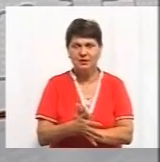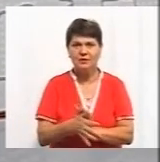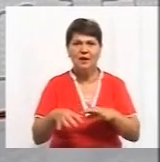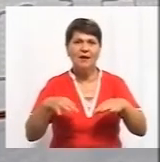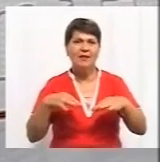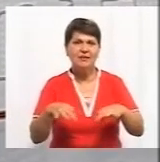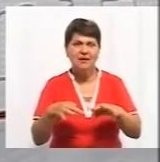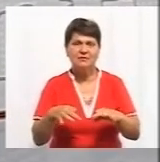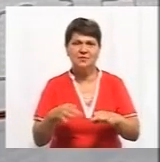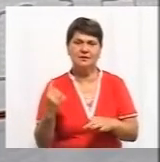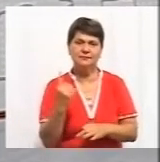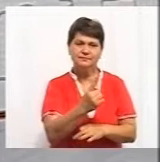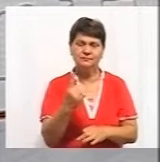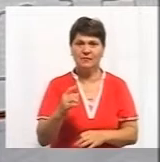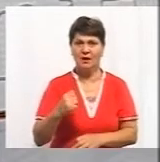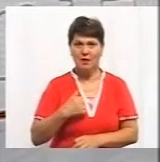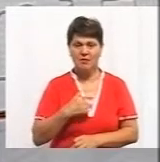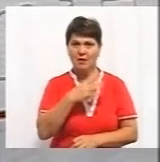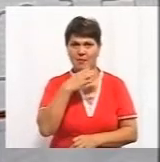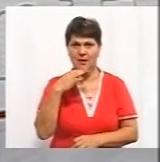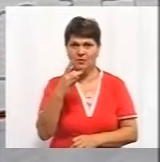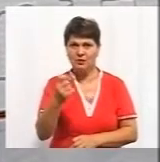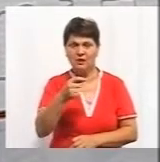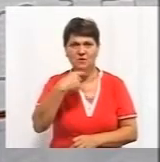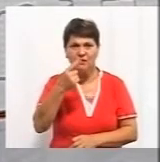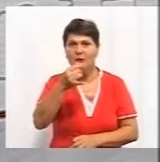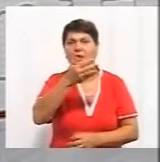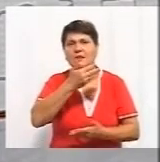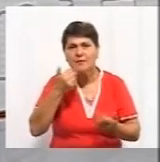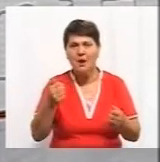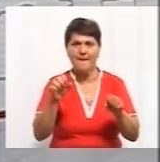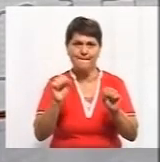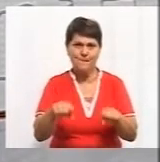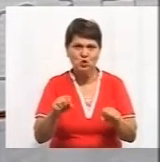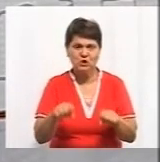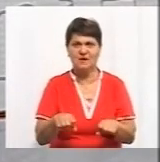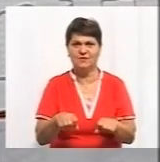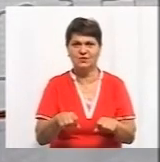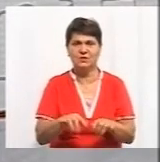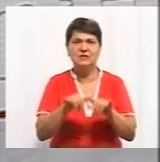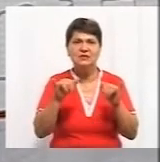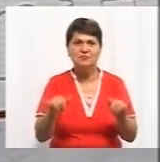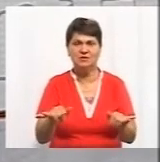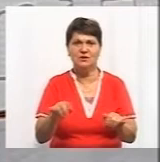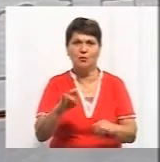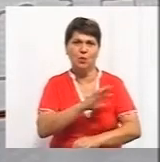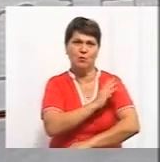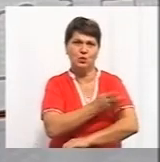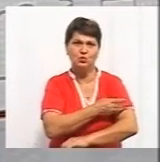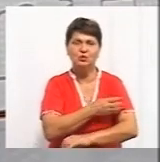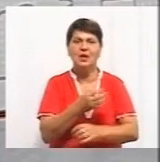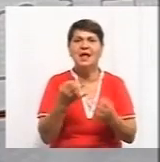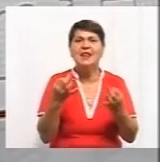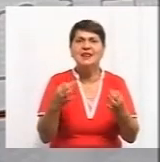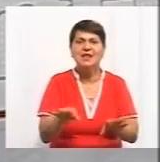транспорт, який сьогодні ходить, а я вже неодноразово говорив, що ми не маємо можливості, скажімо, збільшити по потужності підстанції, не